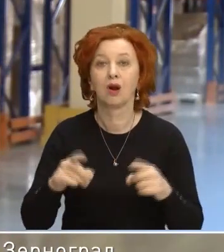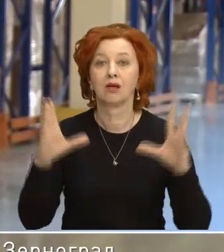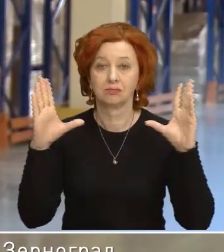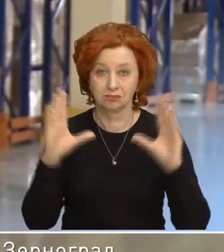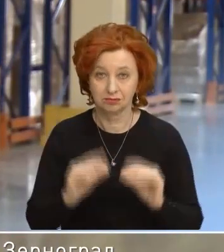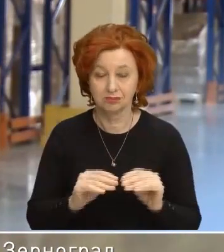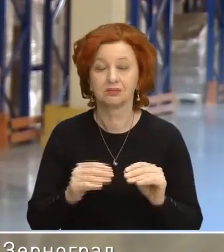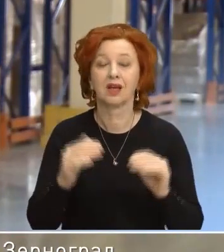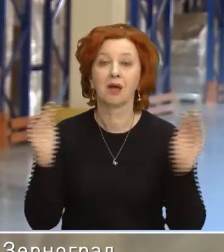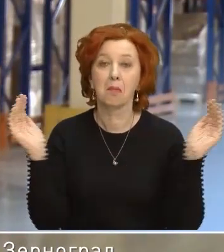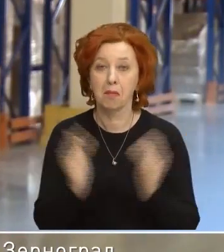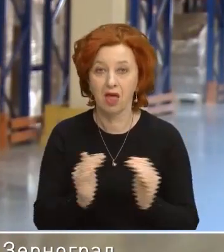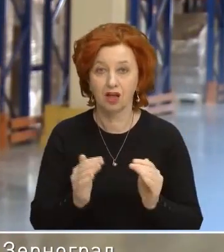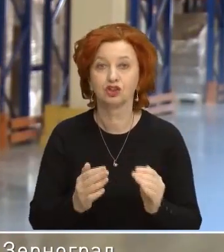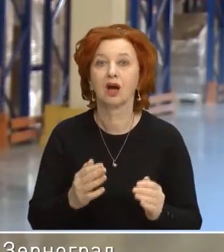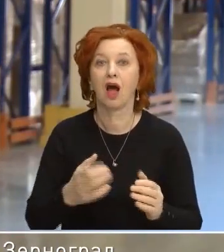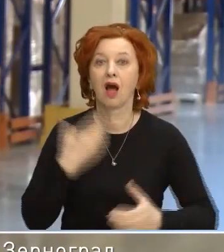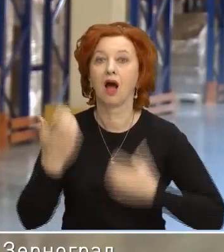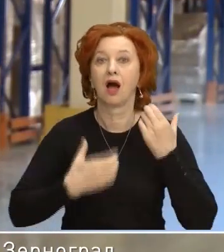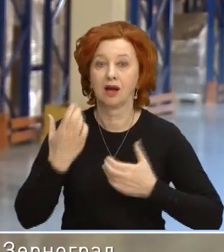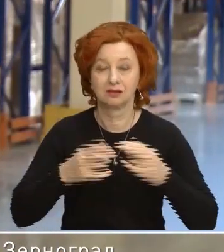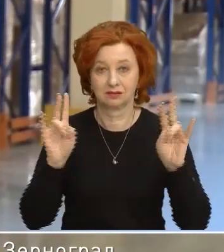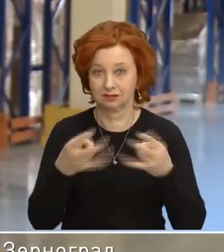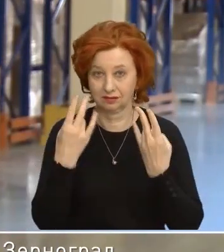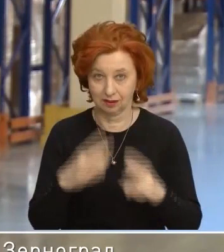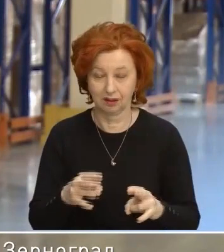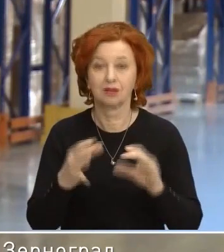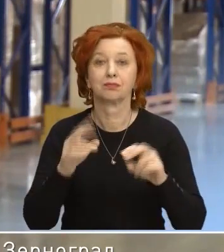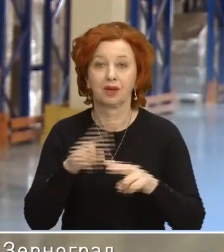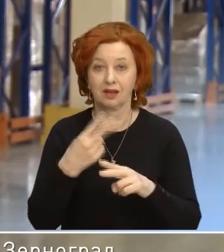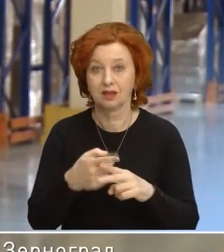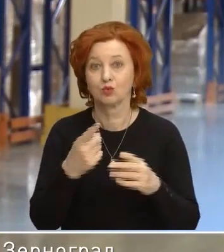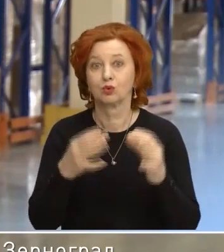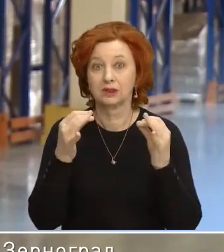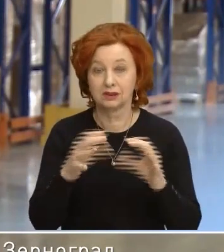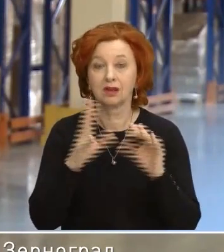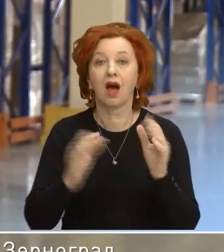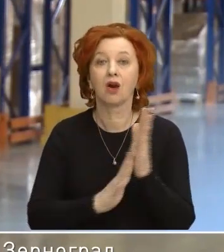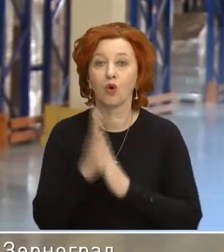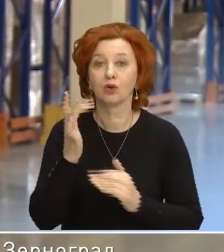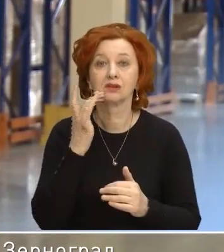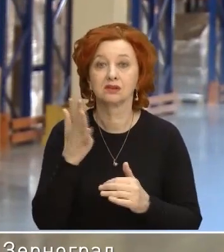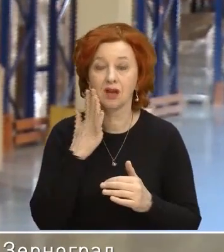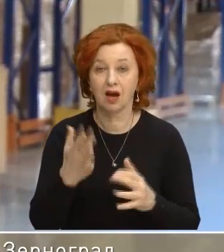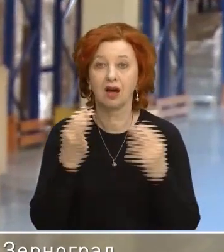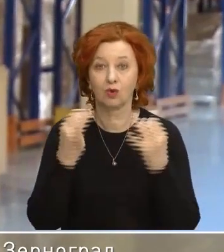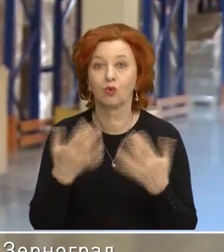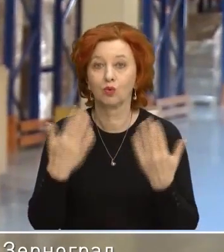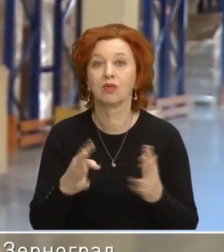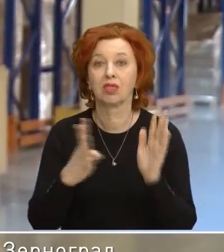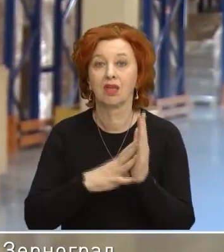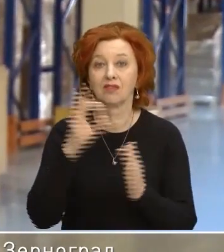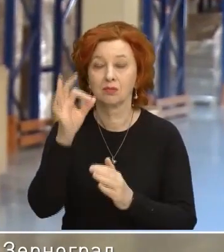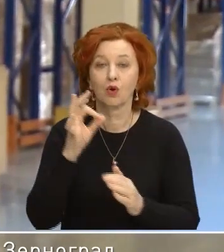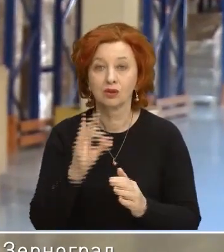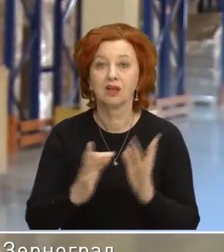все снижается. По ценам на 11 число Росстат дает рост по сахару на